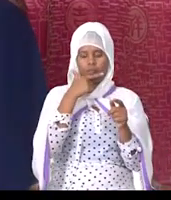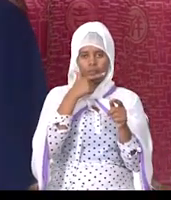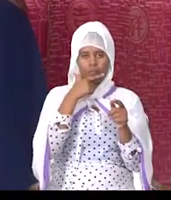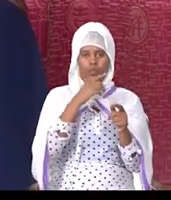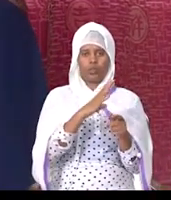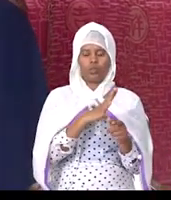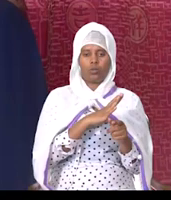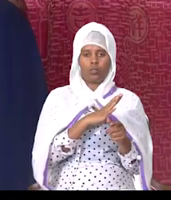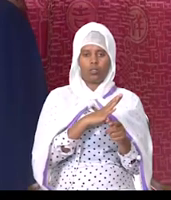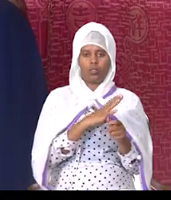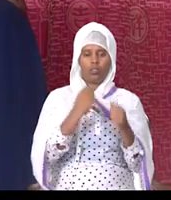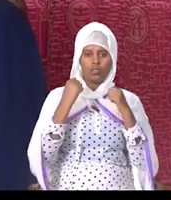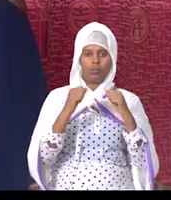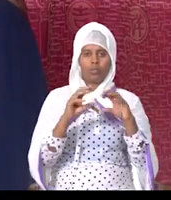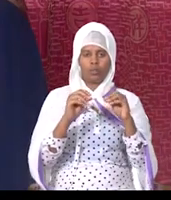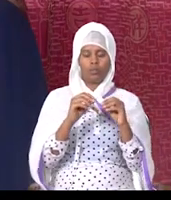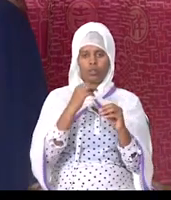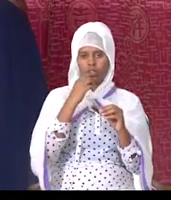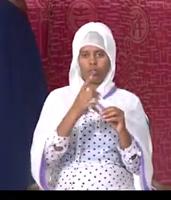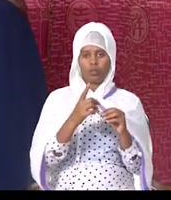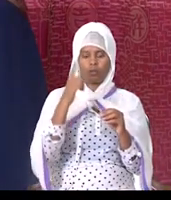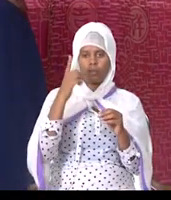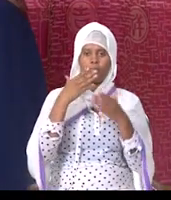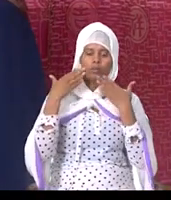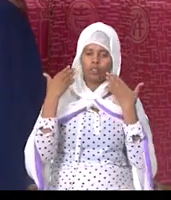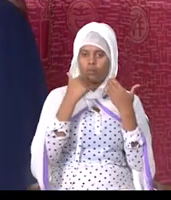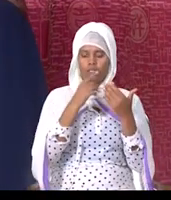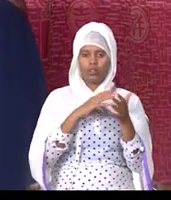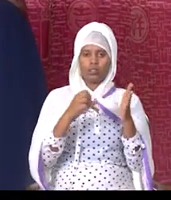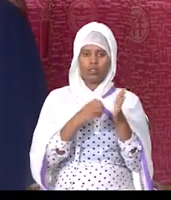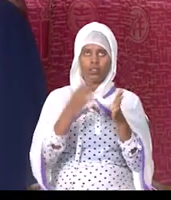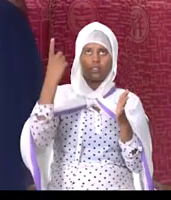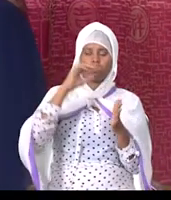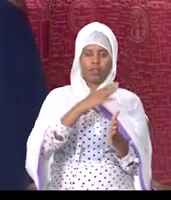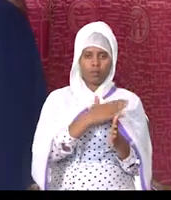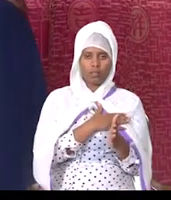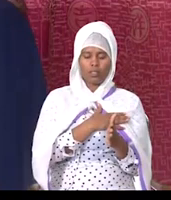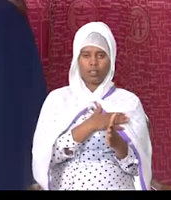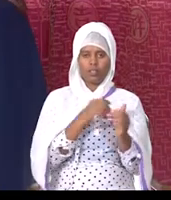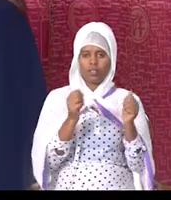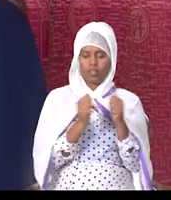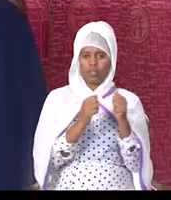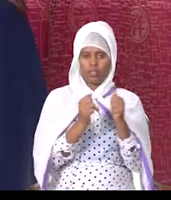ዝያዳ ፍርሓት ክህልወና ይግባእ ኢሉ ሓደራ ኢልና ኣሎ ማለት እዩ። ስለዚ ናይ እግዚኣብሄር